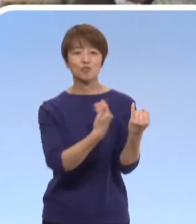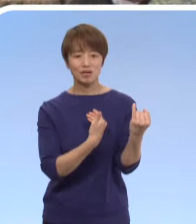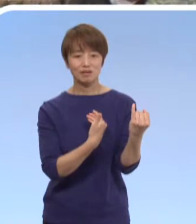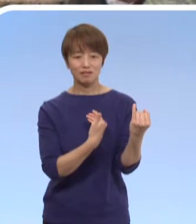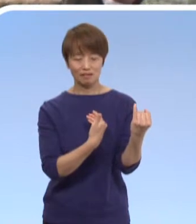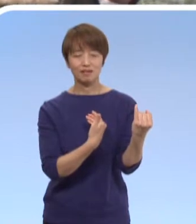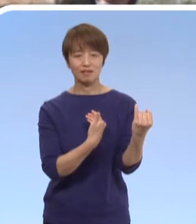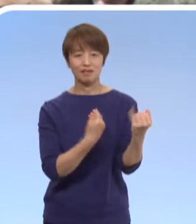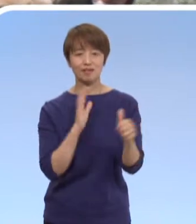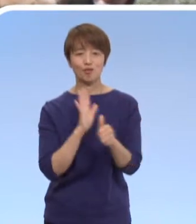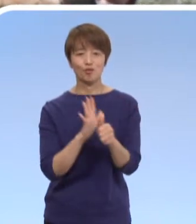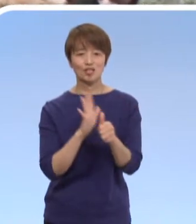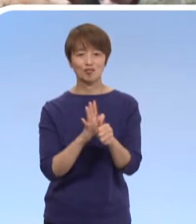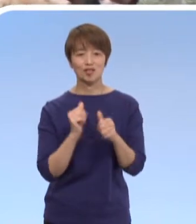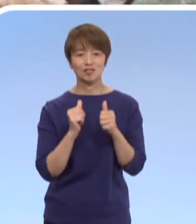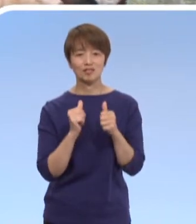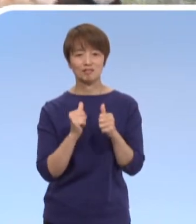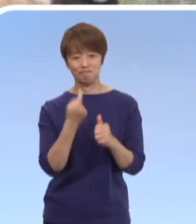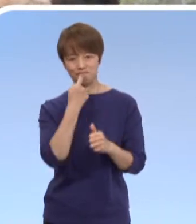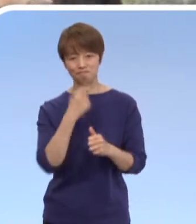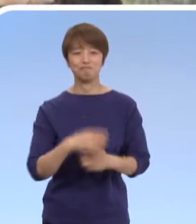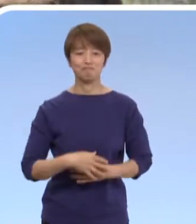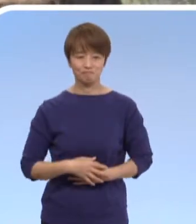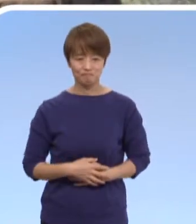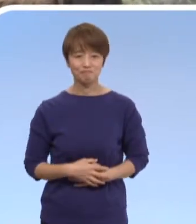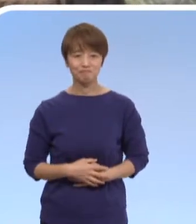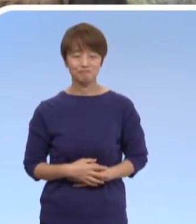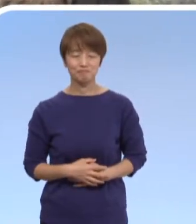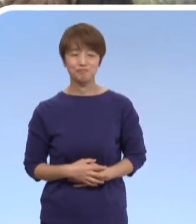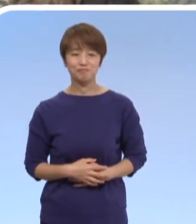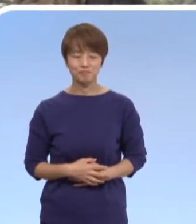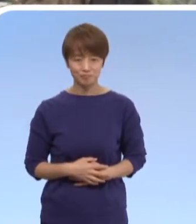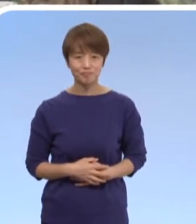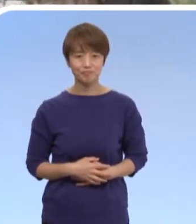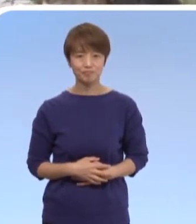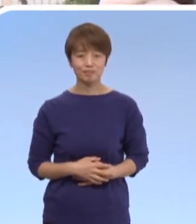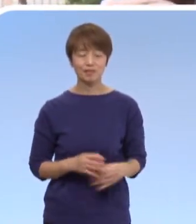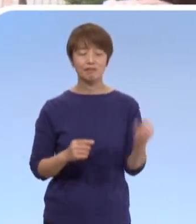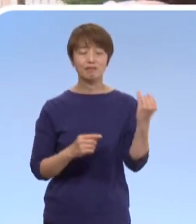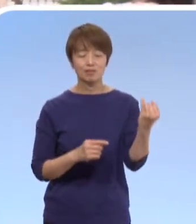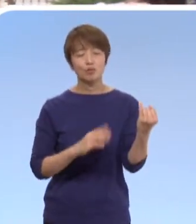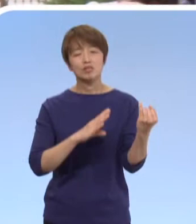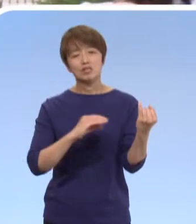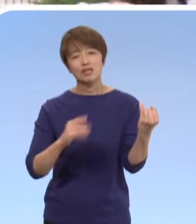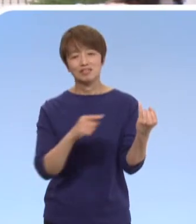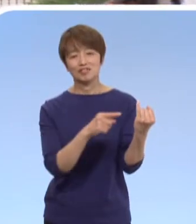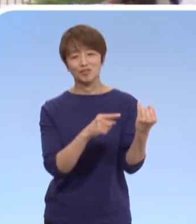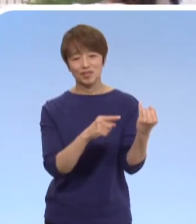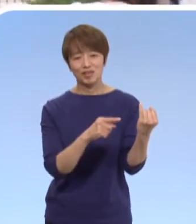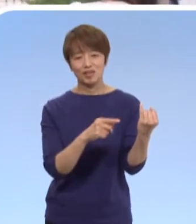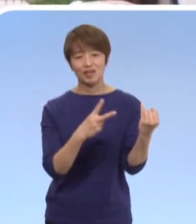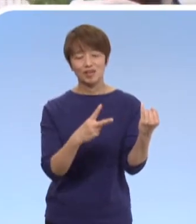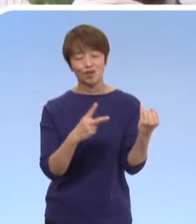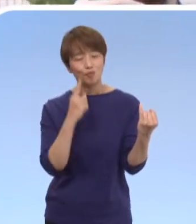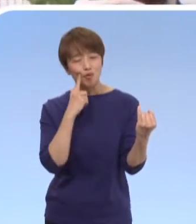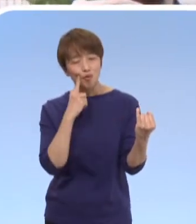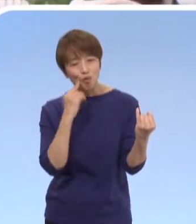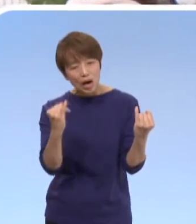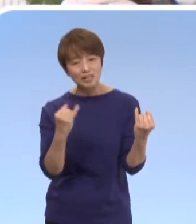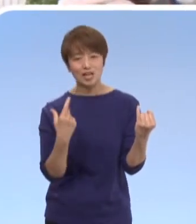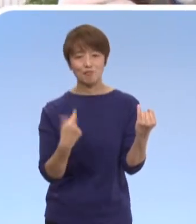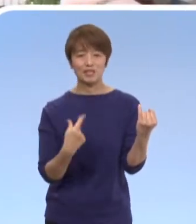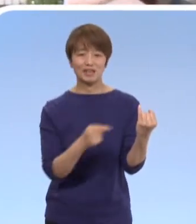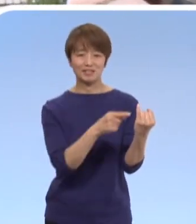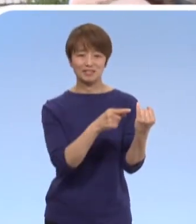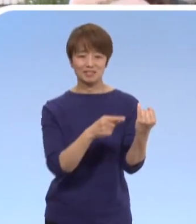んに頼まれてお手伝いしてるっていう感じで、優しくて2人目のお母さん